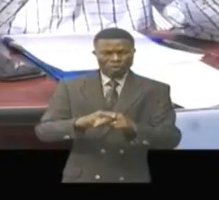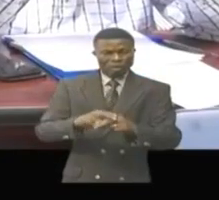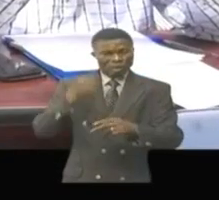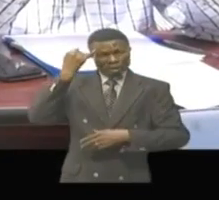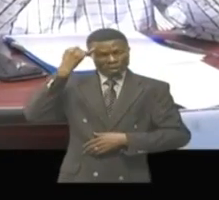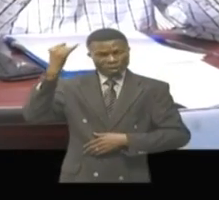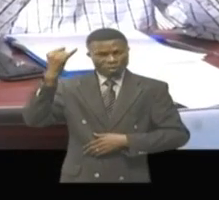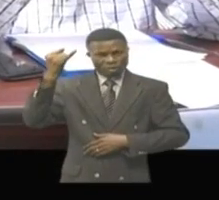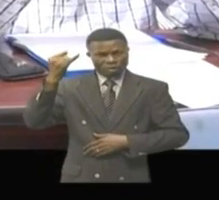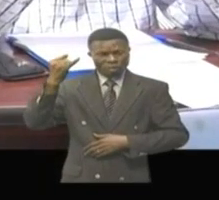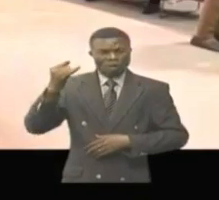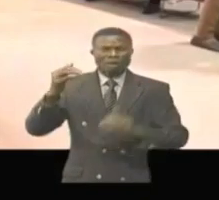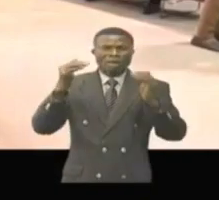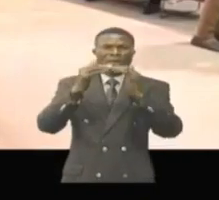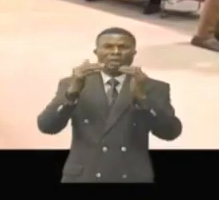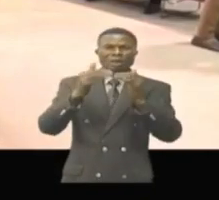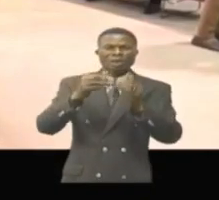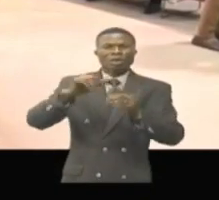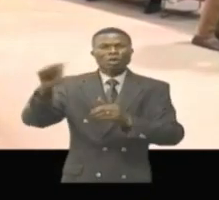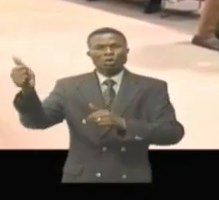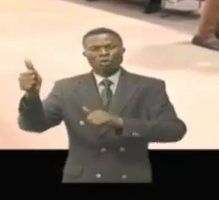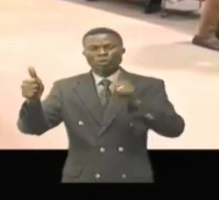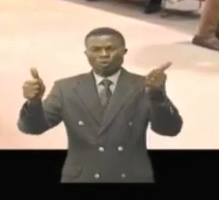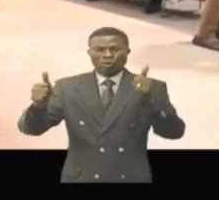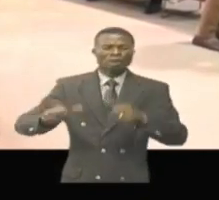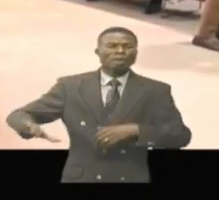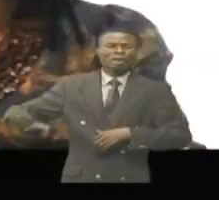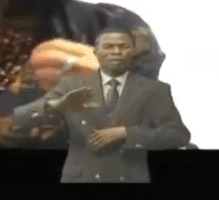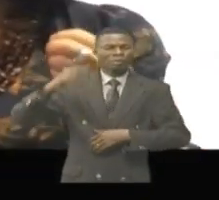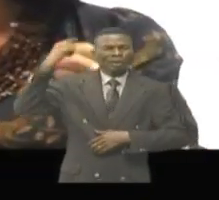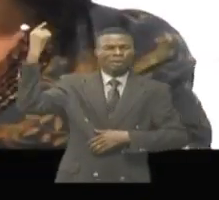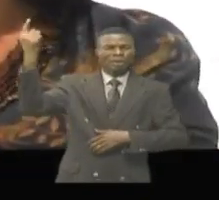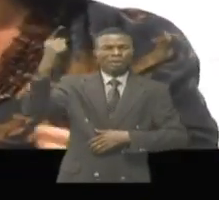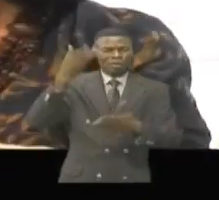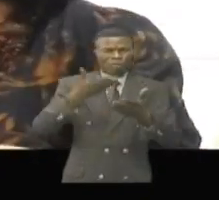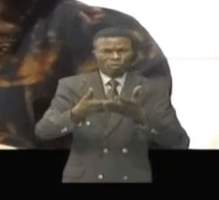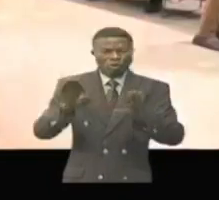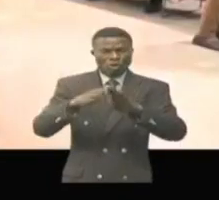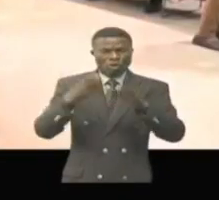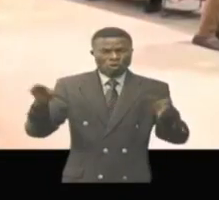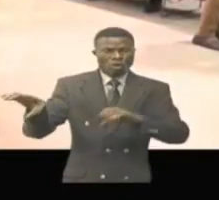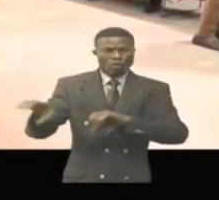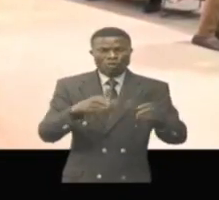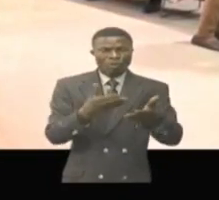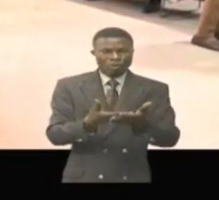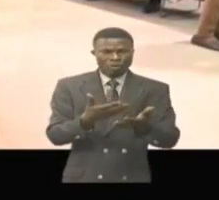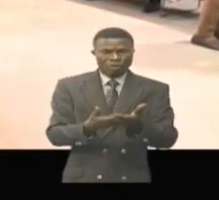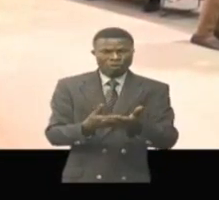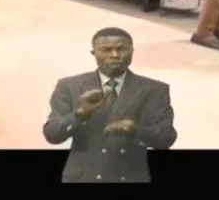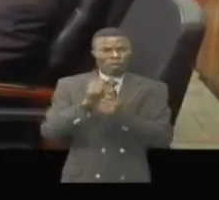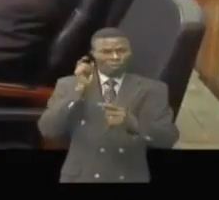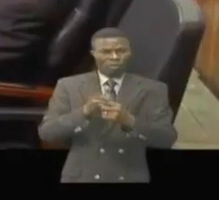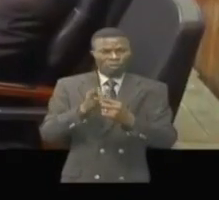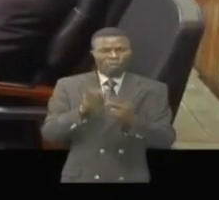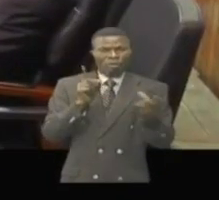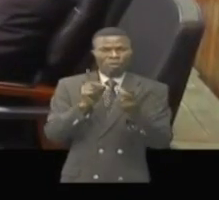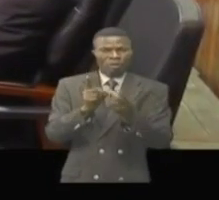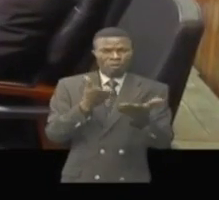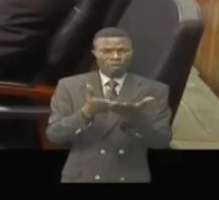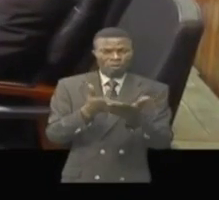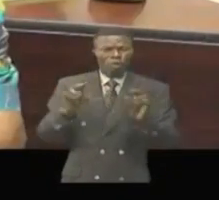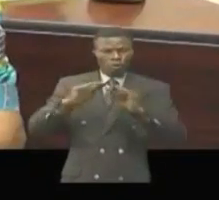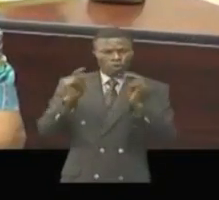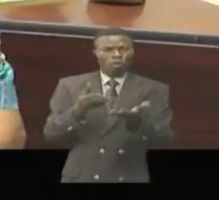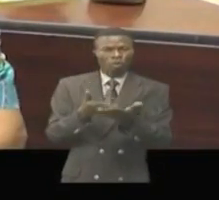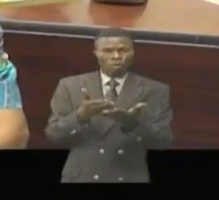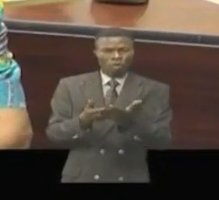leur comparabilité au niveau régional et international. À l'ouverture de cette session et les difficultés rencontrées par la Commission